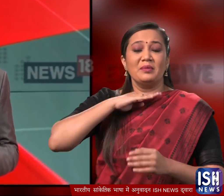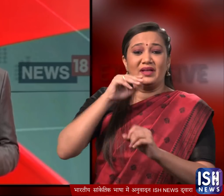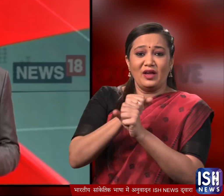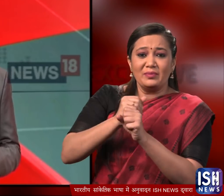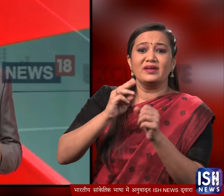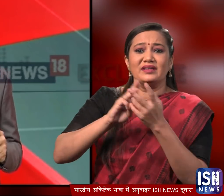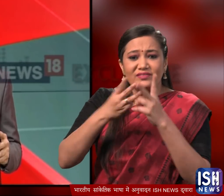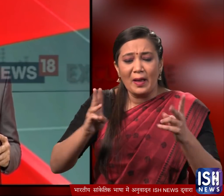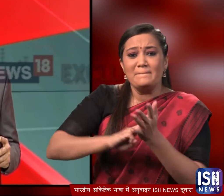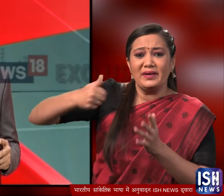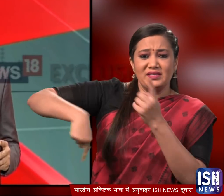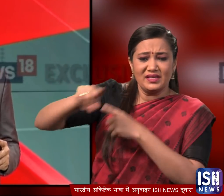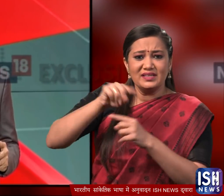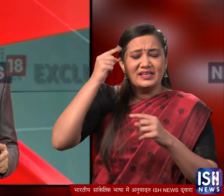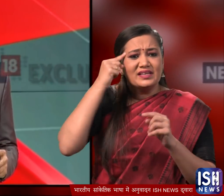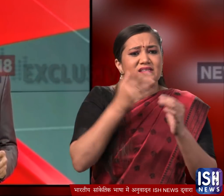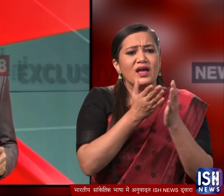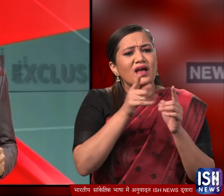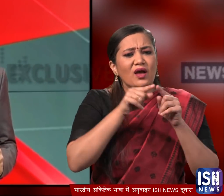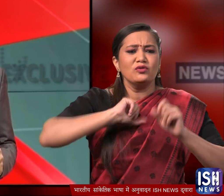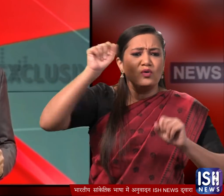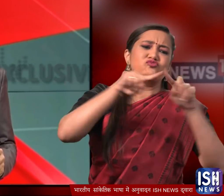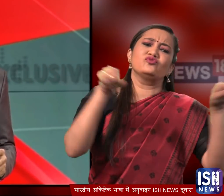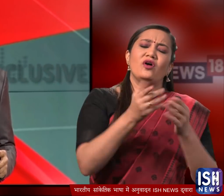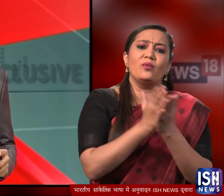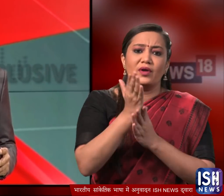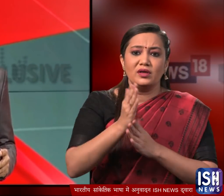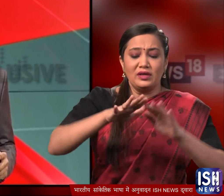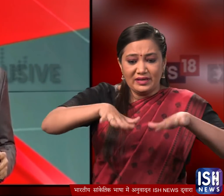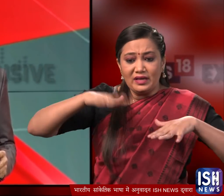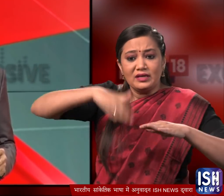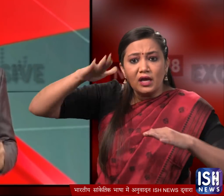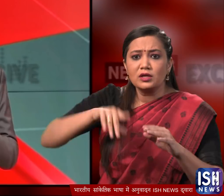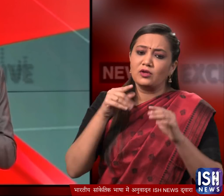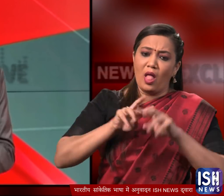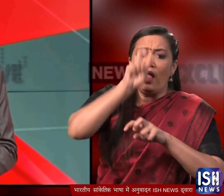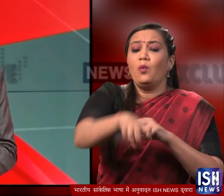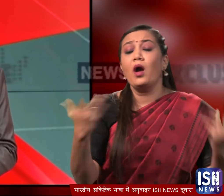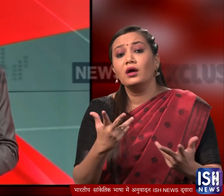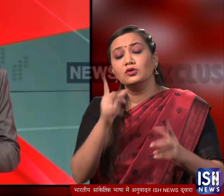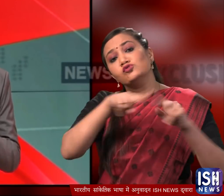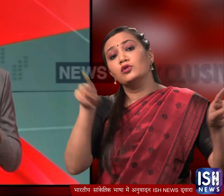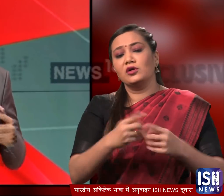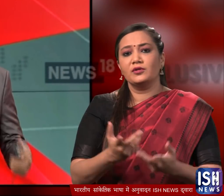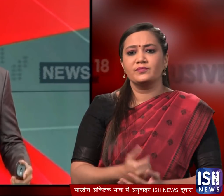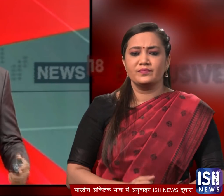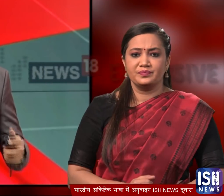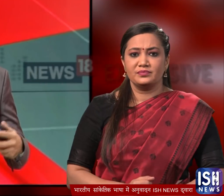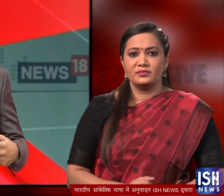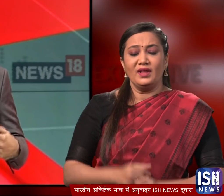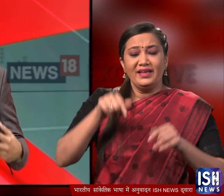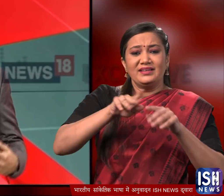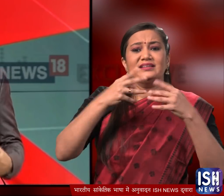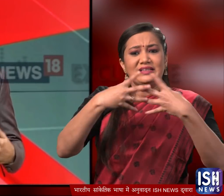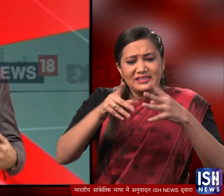ममता सरकार के मंत्री शिक्षकों के आंदोलन के तरीके पर सवाल उठाए। उन्होंने विधानसभा का गेट फाड़ने को गलत बताया। हालांकि सच्चाई तो यही है कि